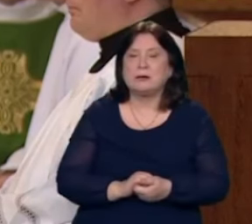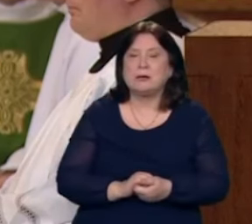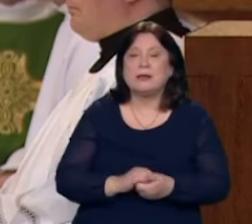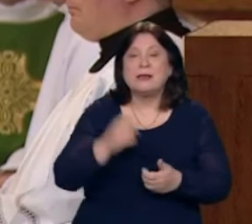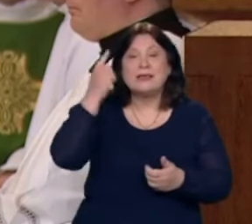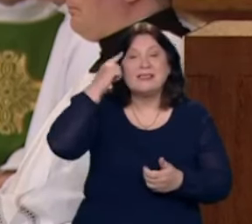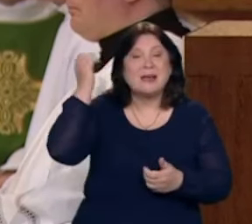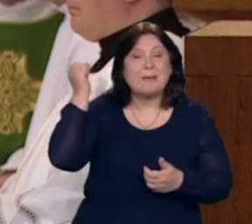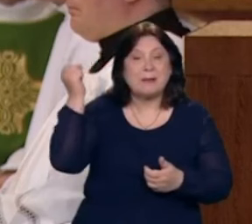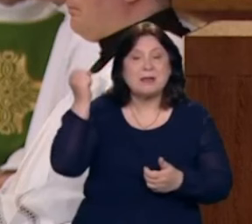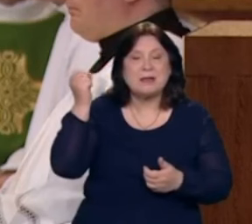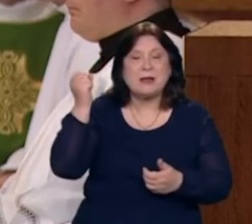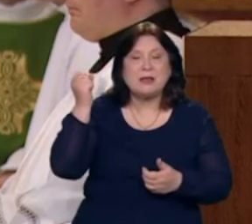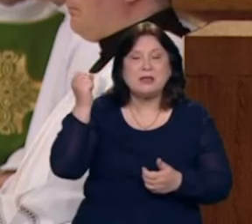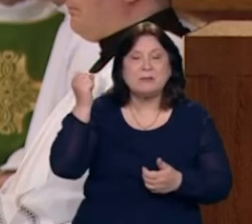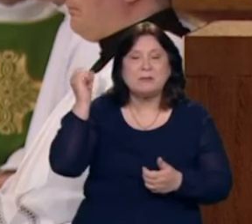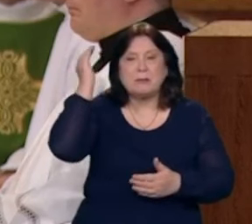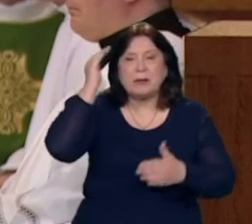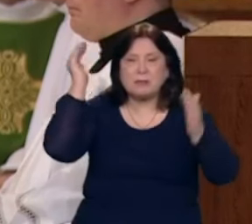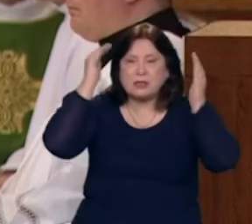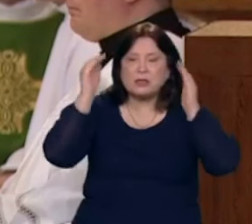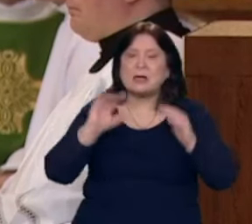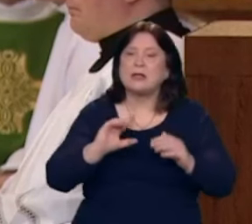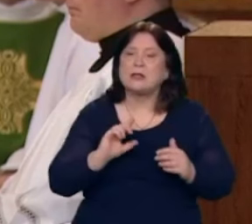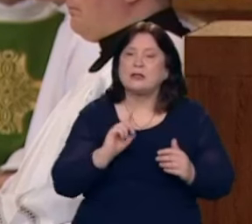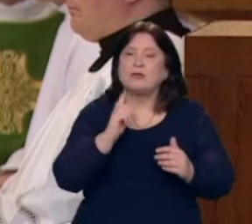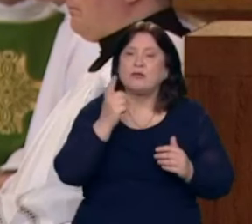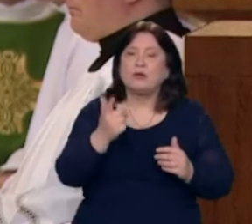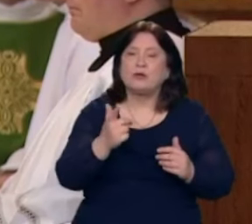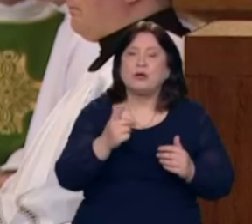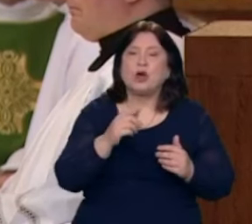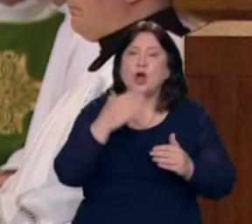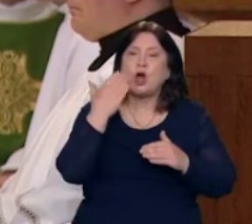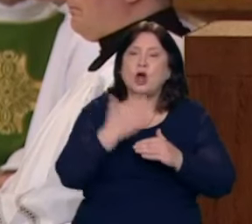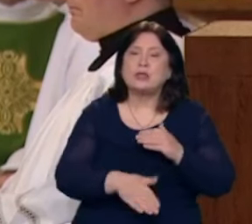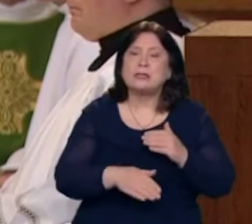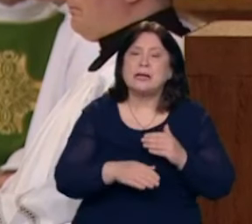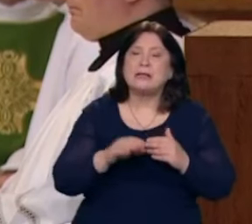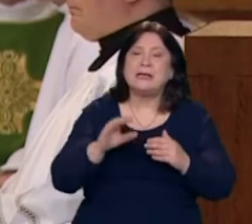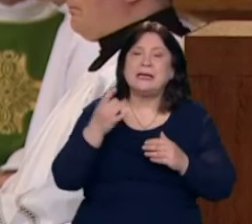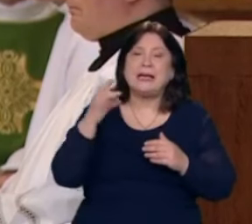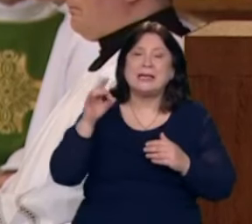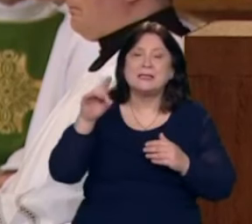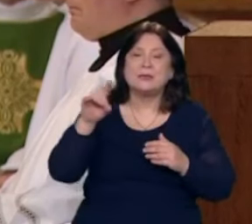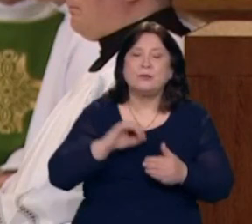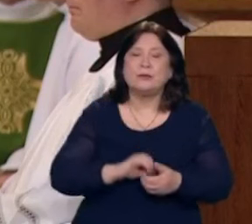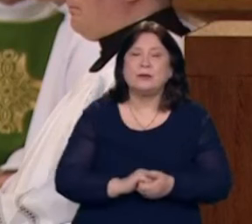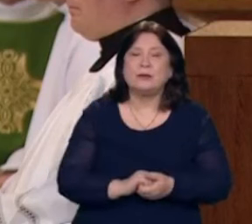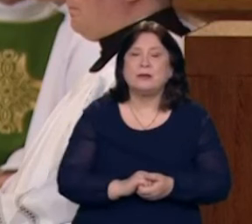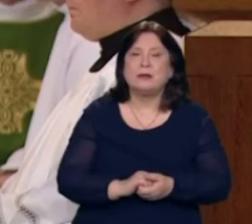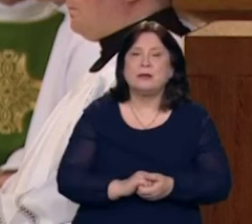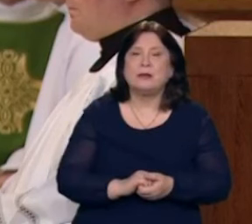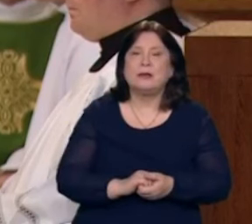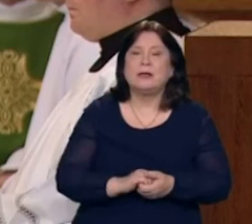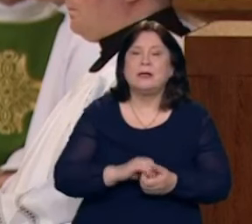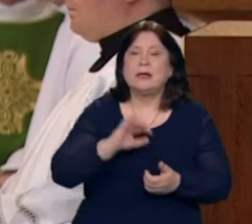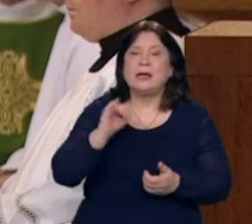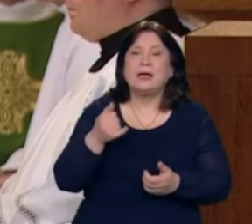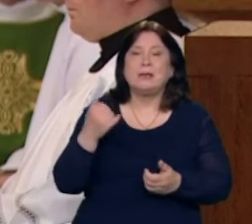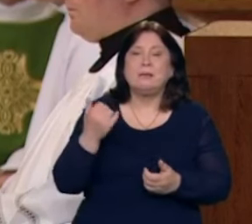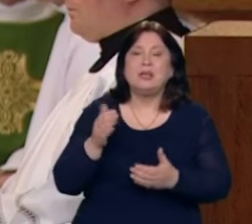pamiętaliśmy go z dwóch ostatnich gestów jakimi żegnał